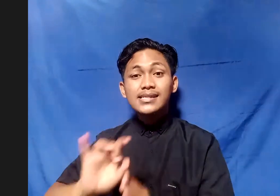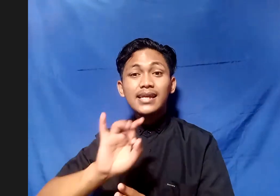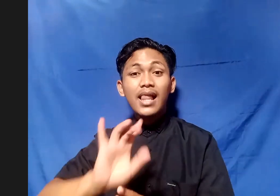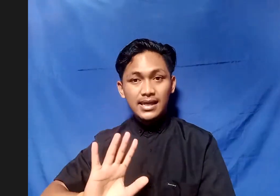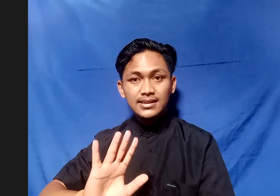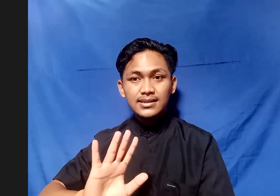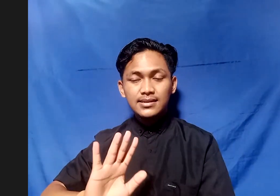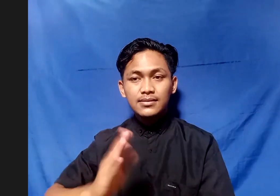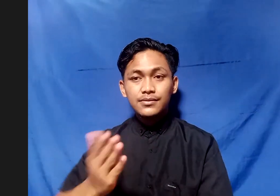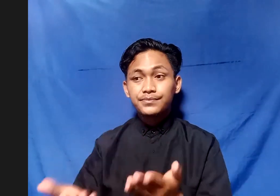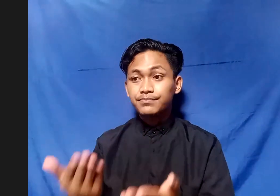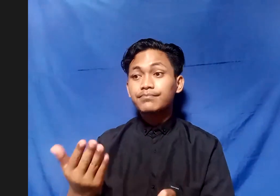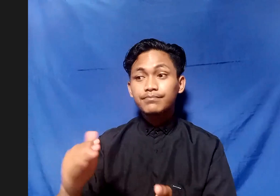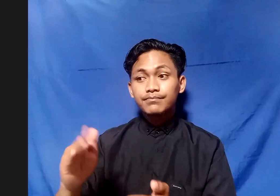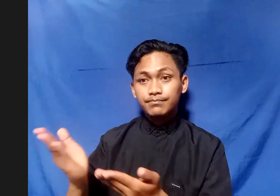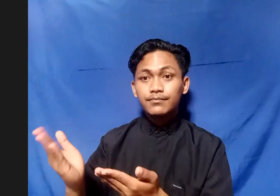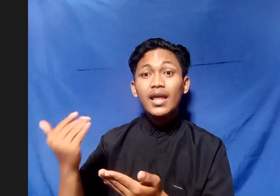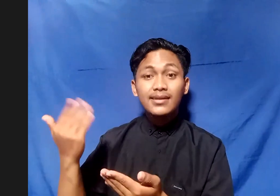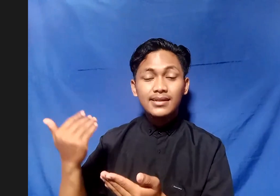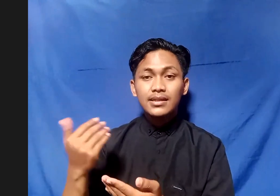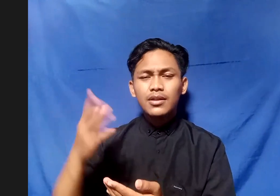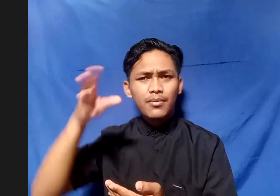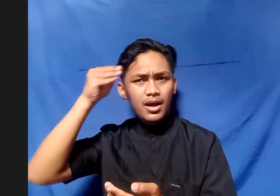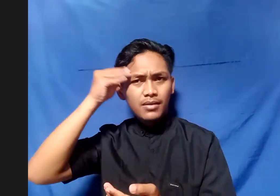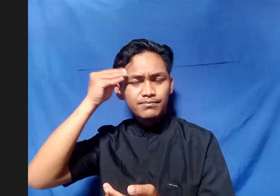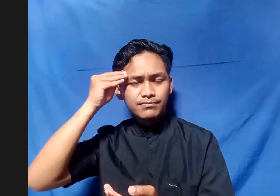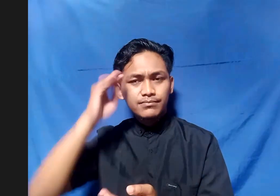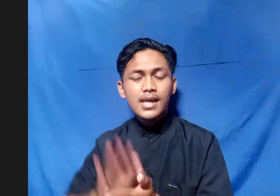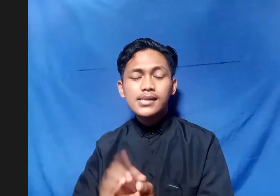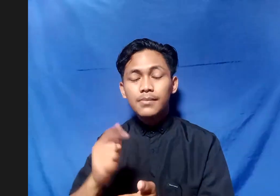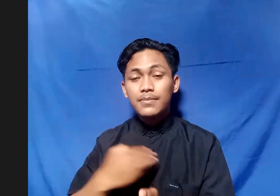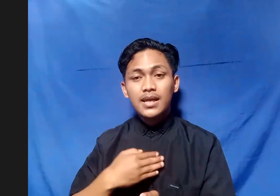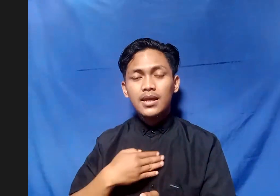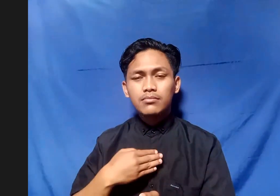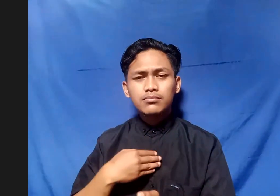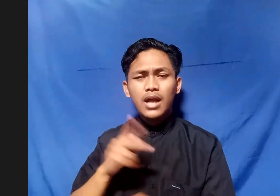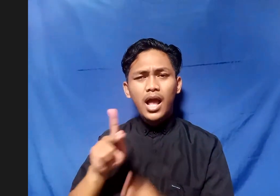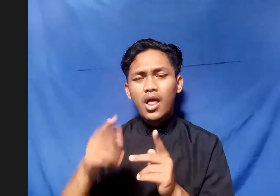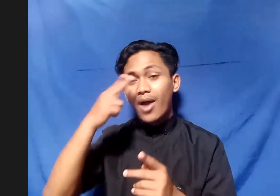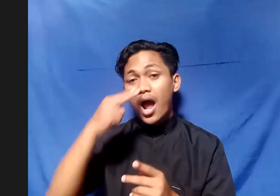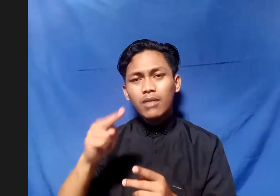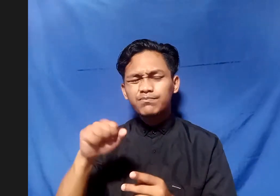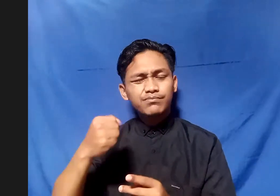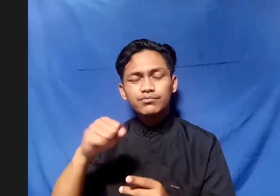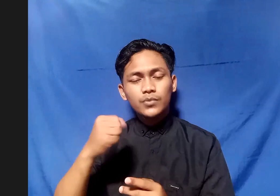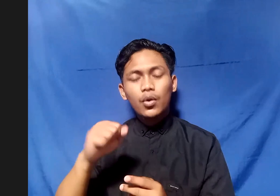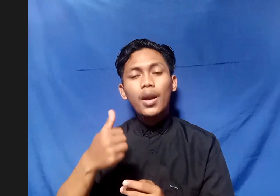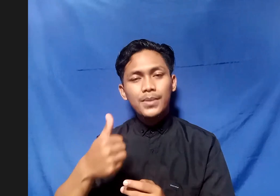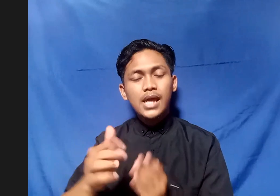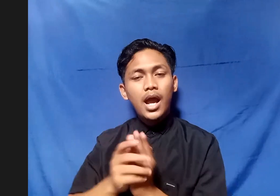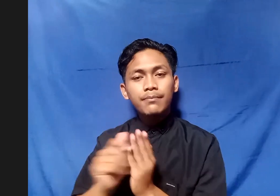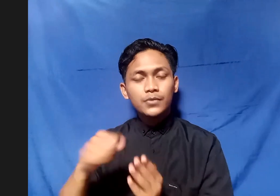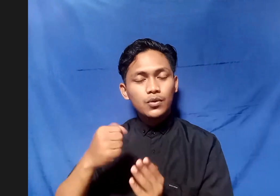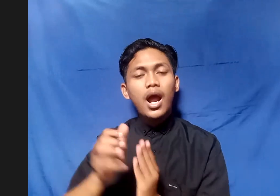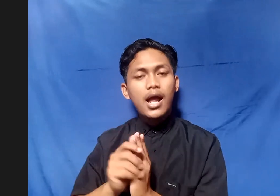lebih tahu ya Karena saya kalau untuk yang Arab memang saya kurang menguasai ya mungkin teman-teman di sini mungkin ada yang lebih menguasai itu bisa menambahkan